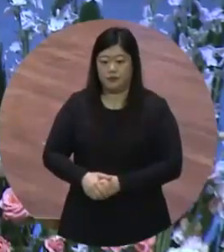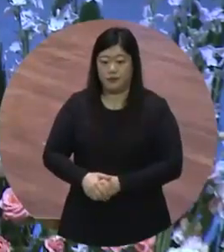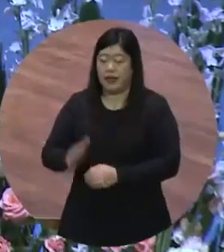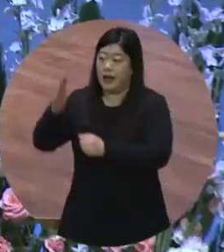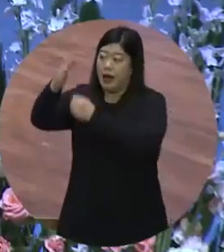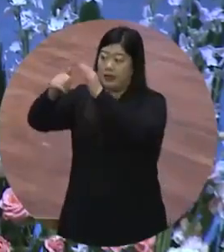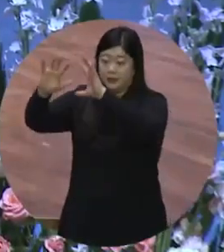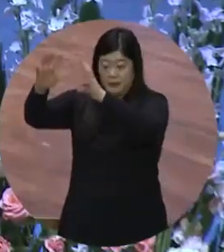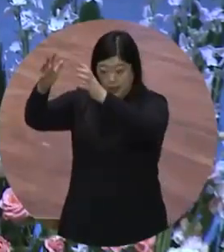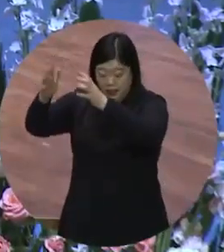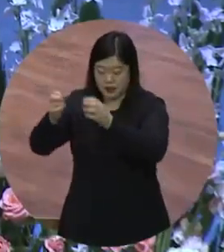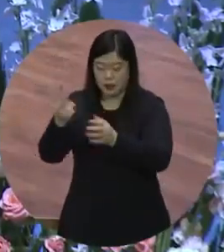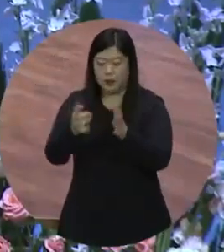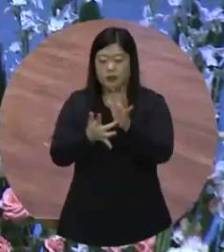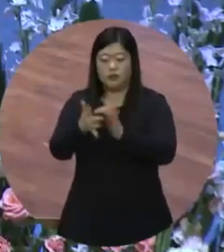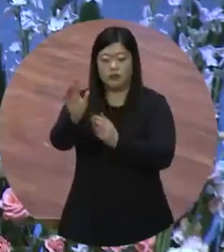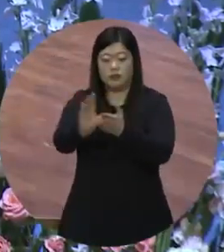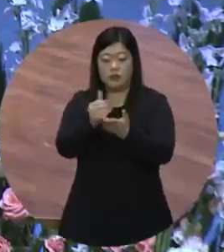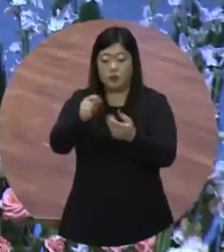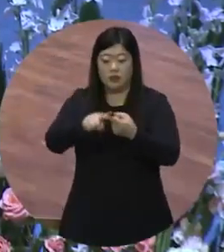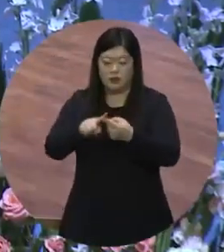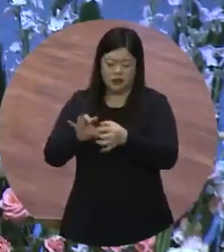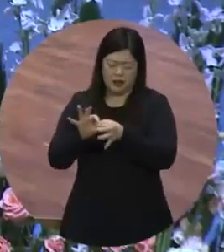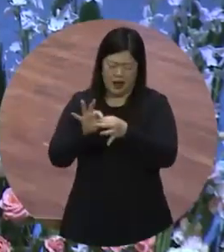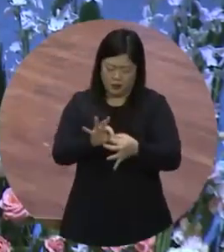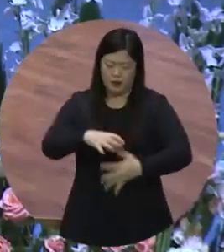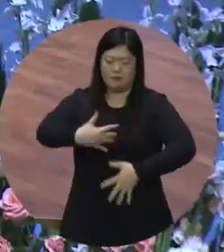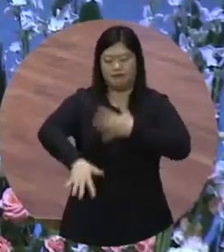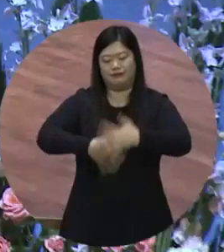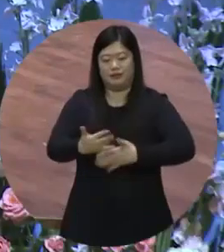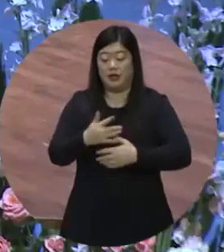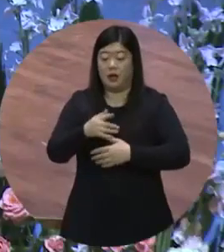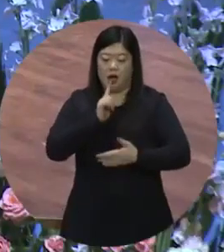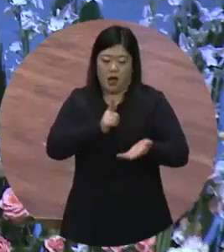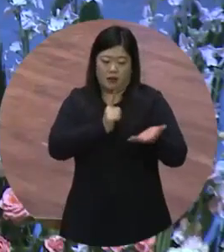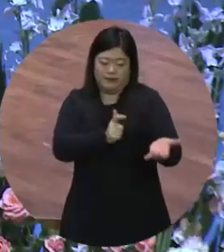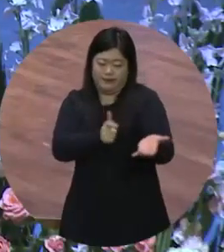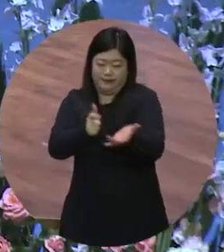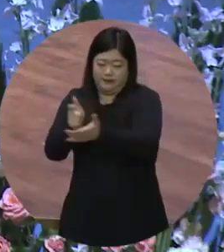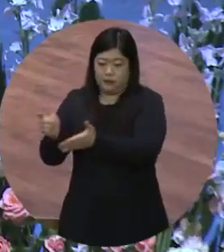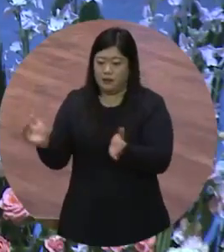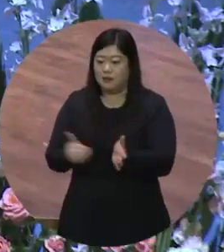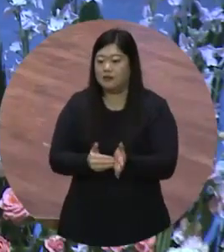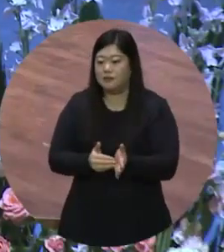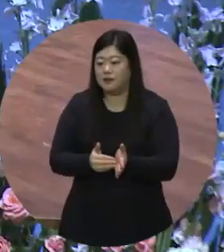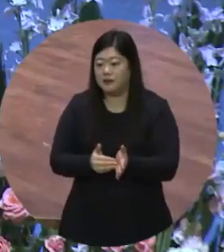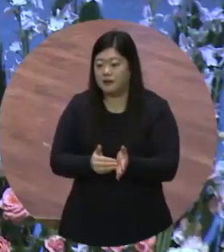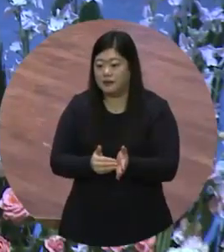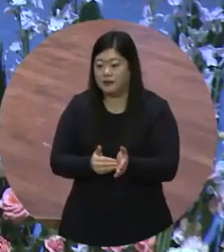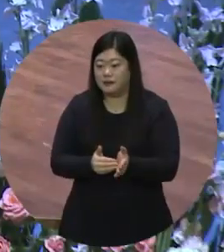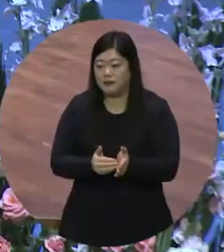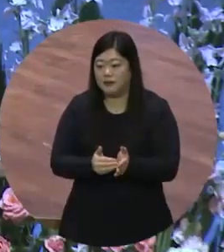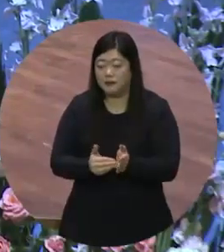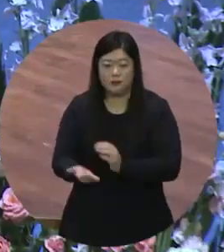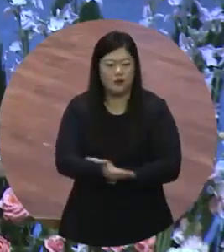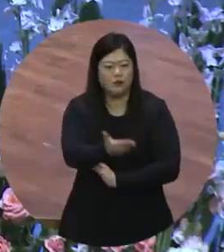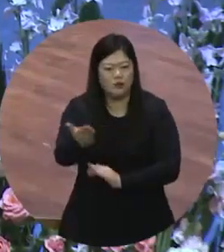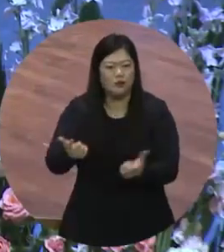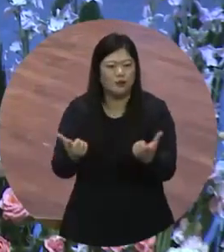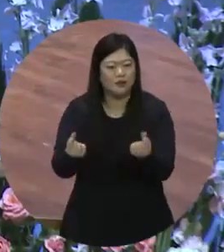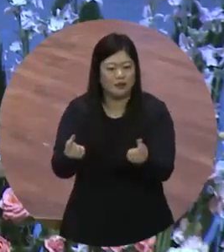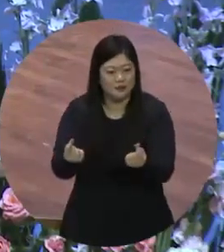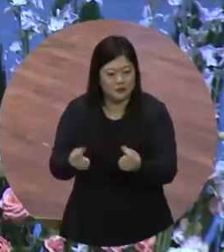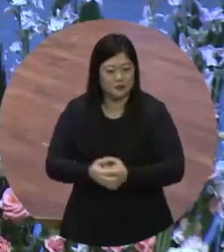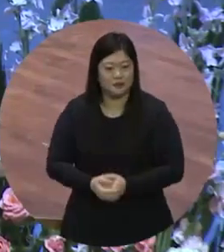모든 것을 담대하게 거침없이 전파하더라. 영계 모든 성도들, 또